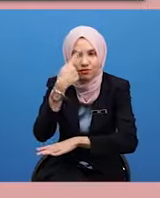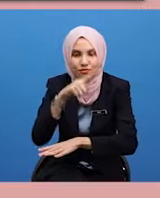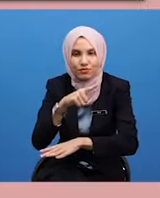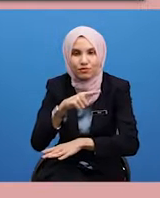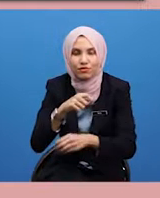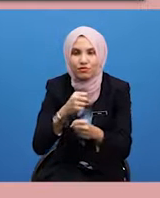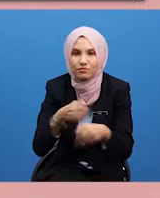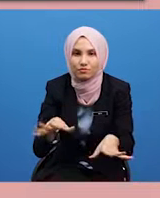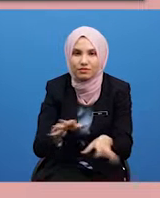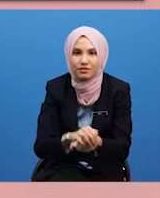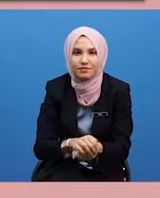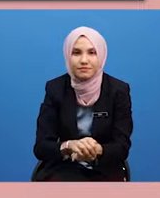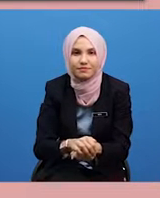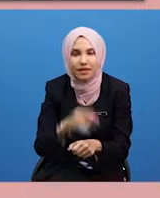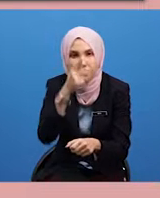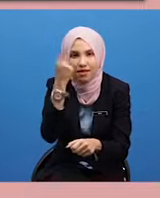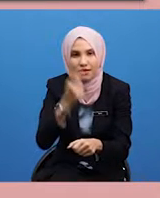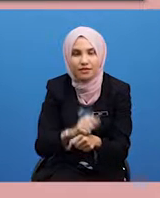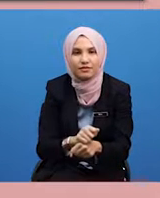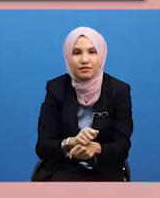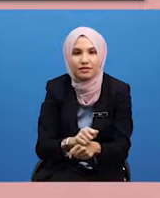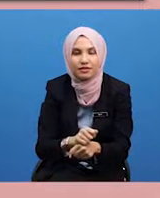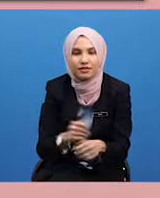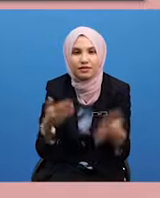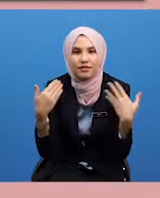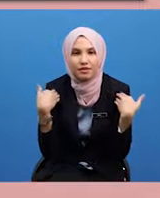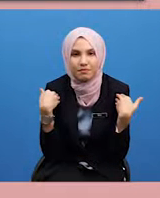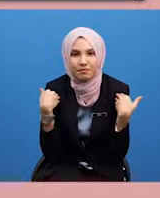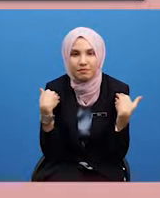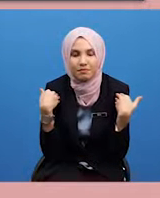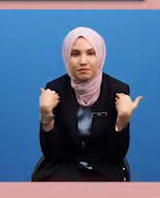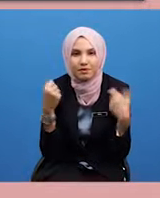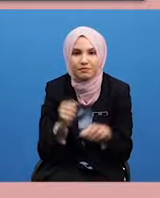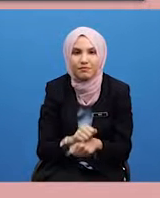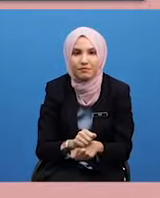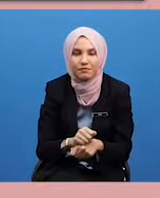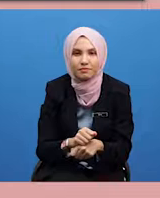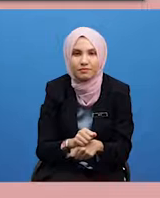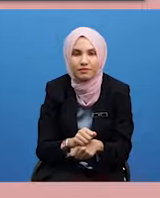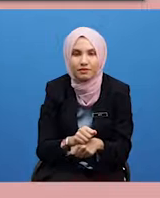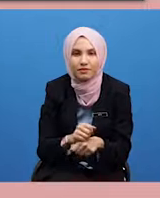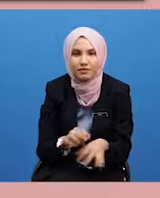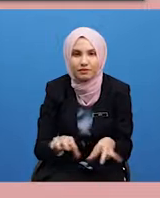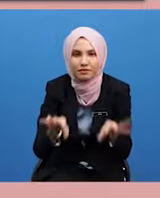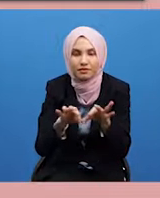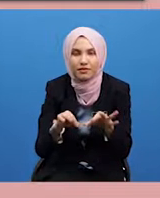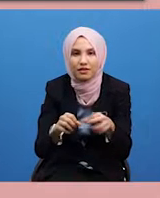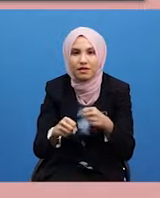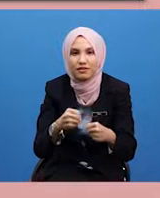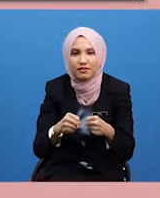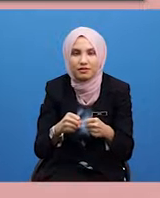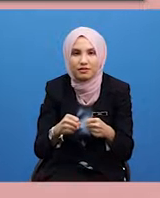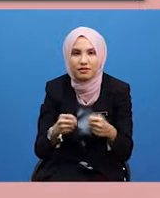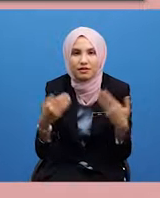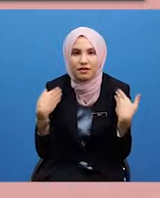berlaku. Hal ini kerana terdapat beberapa kriteria, syarat atau